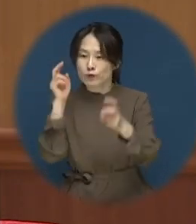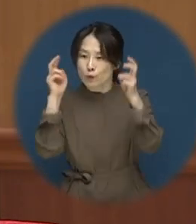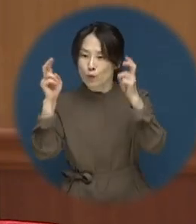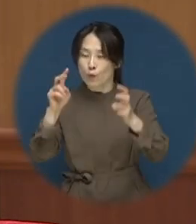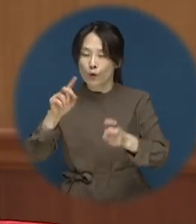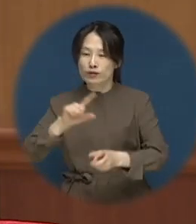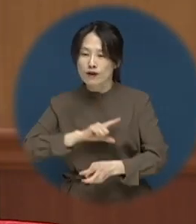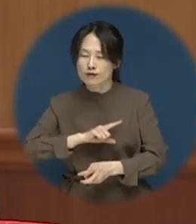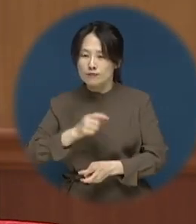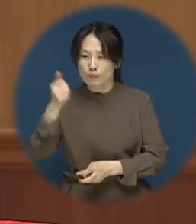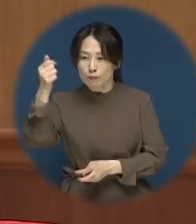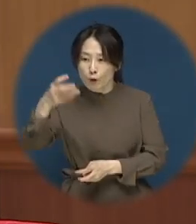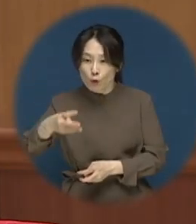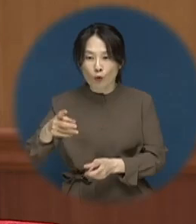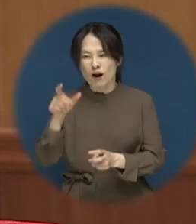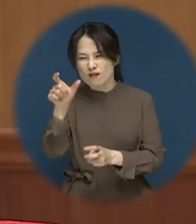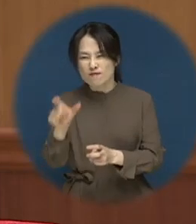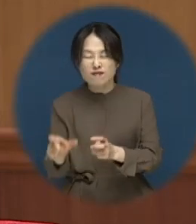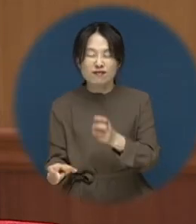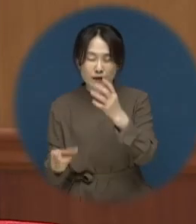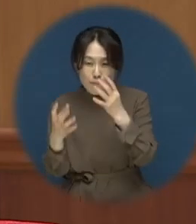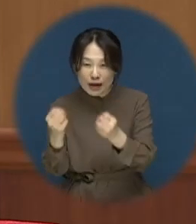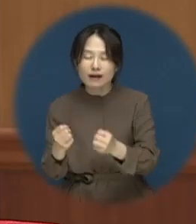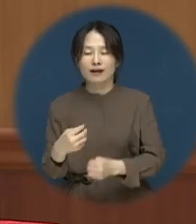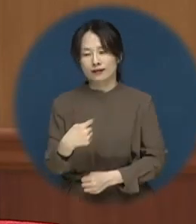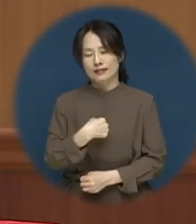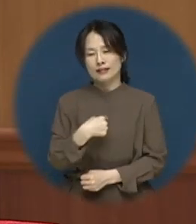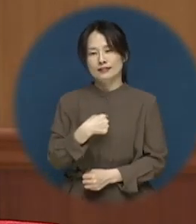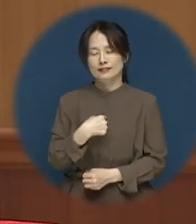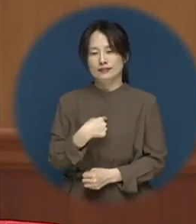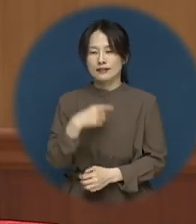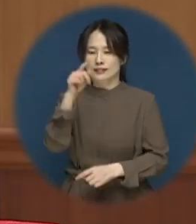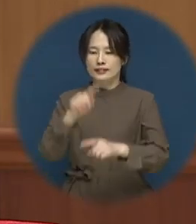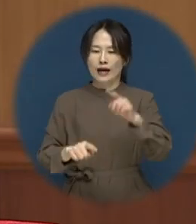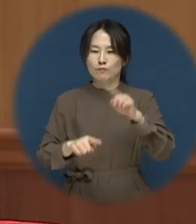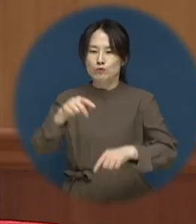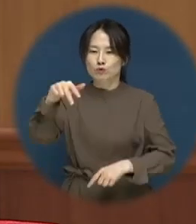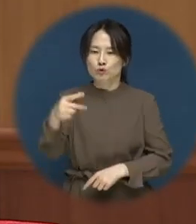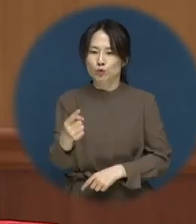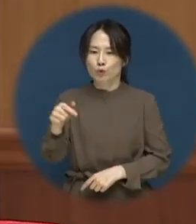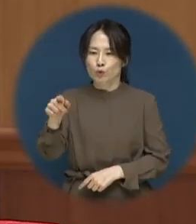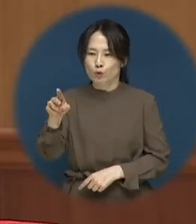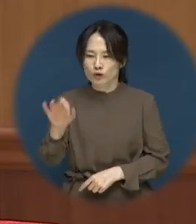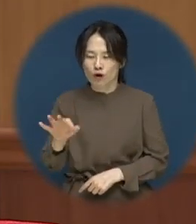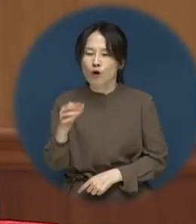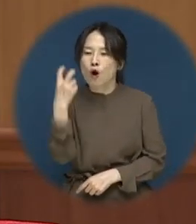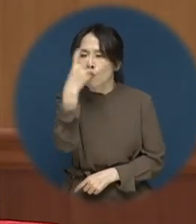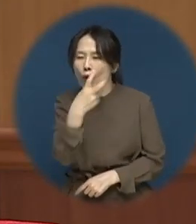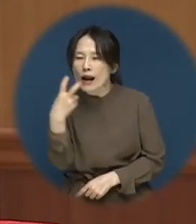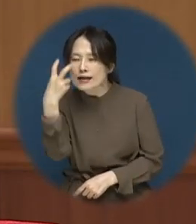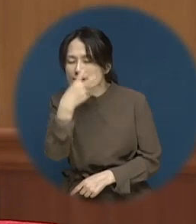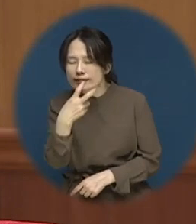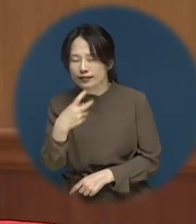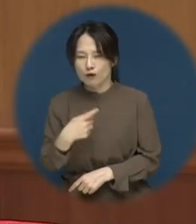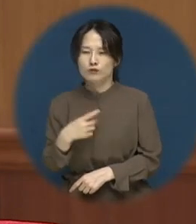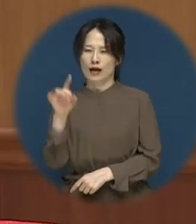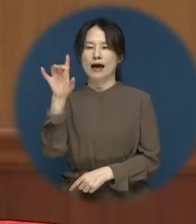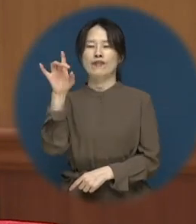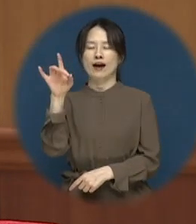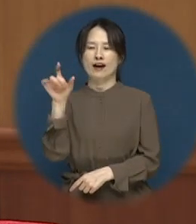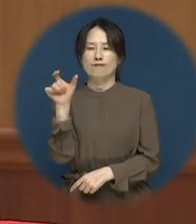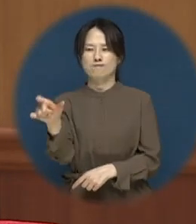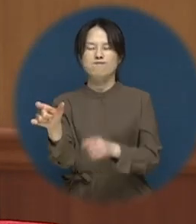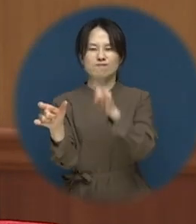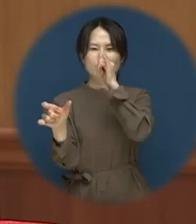빽빽하게 있었는데 예. 저는 거기서 오로지 조경 관리라고 써놨어요. 다른 사람 다 설계 시공인데